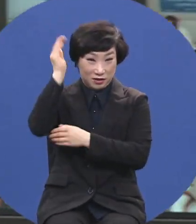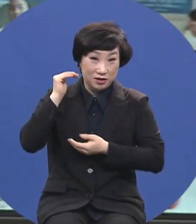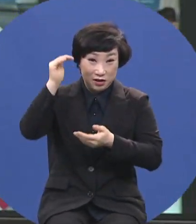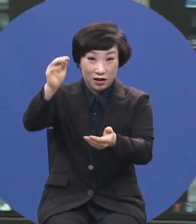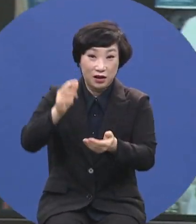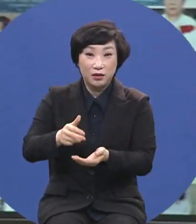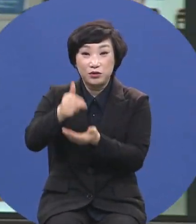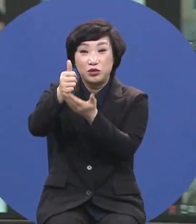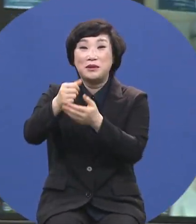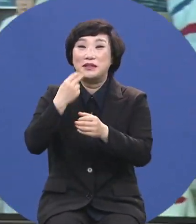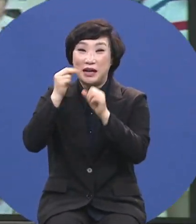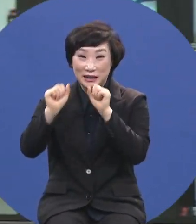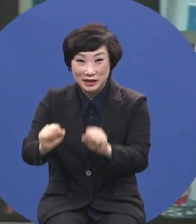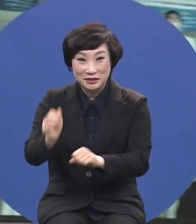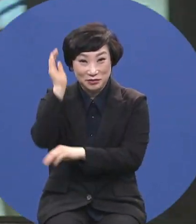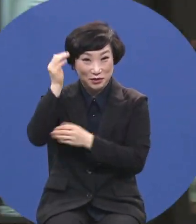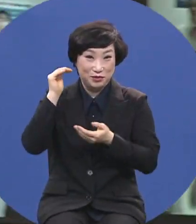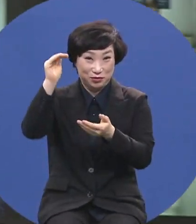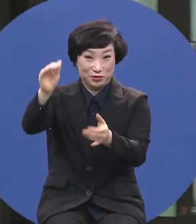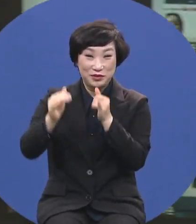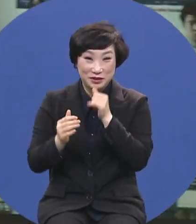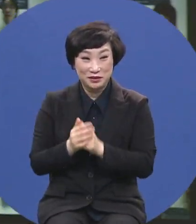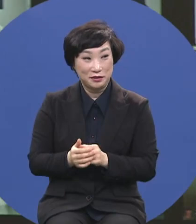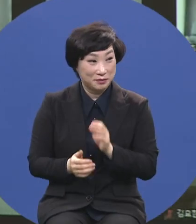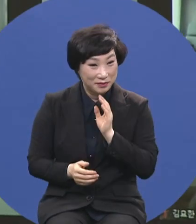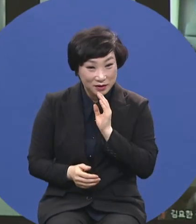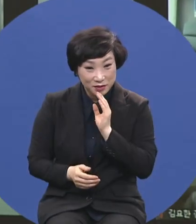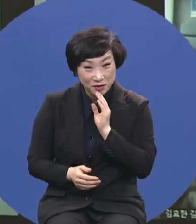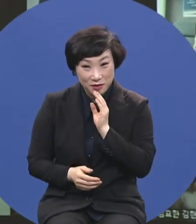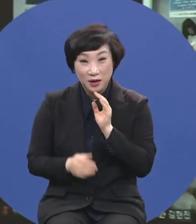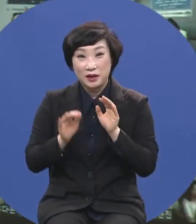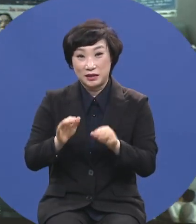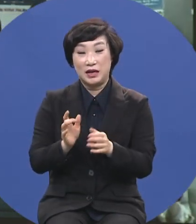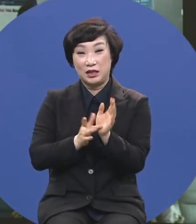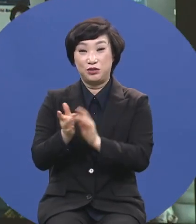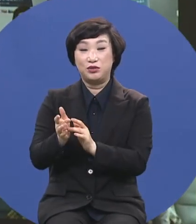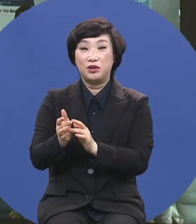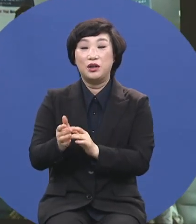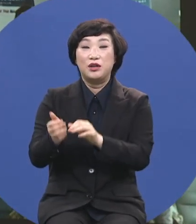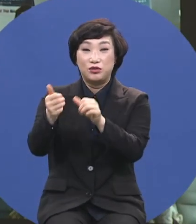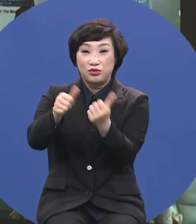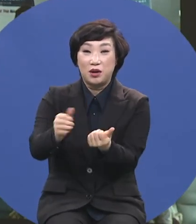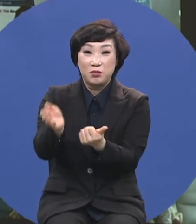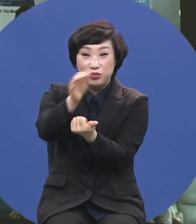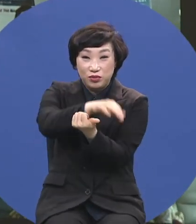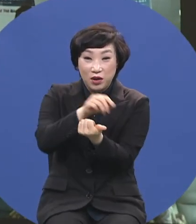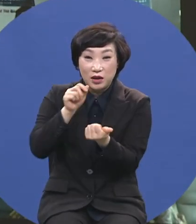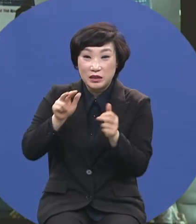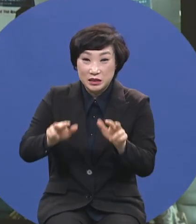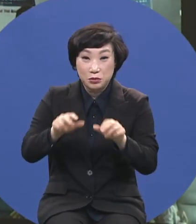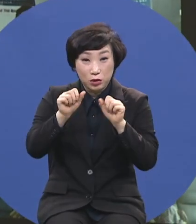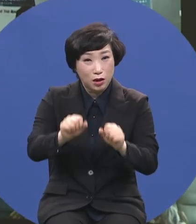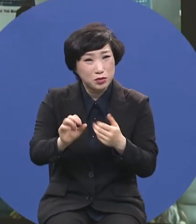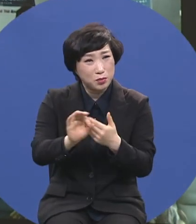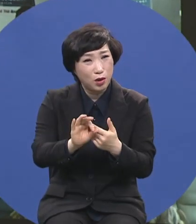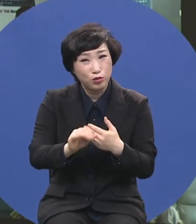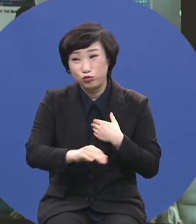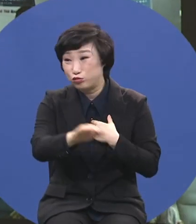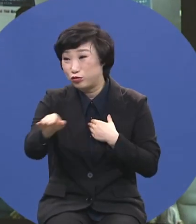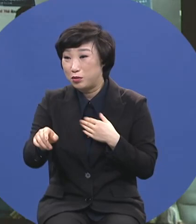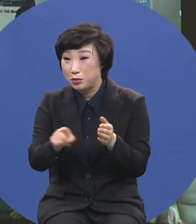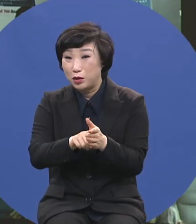주님이 살아계셨음을 말씀하시며, 그가 죽어서 무덤 속에 지금도 계시다면